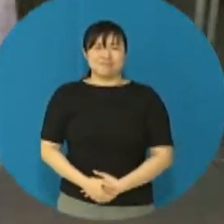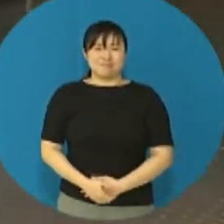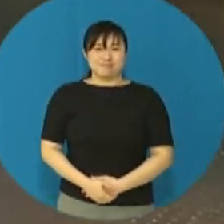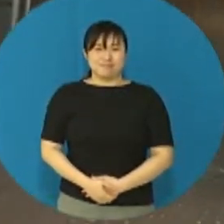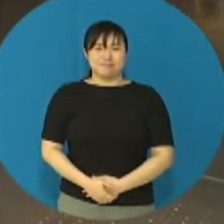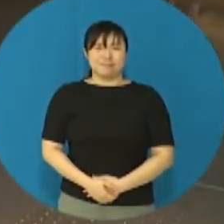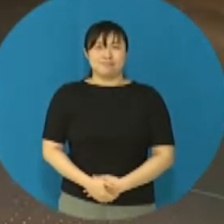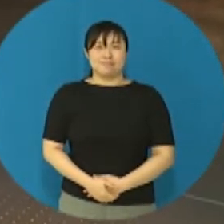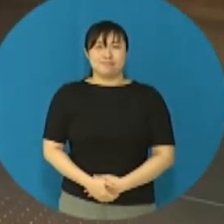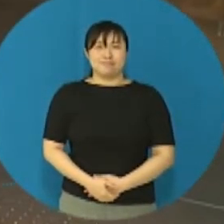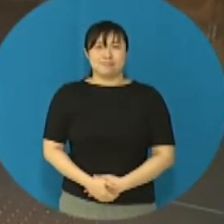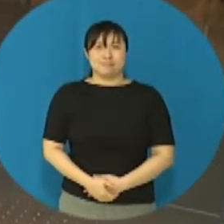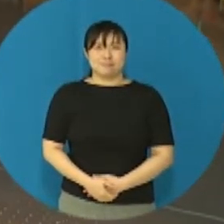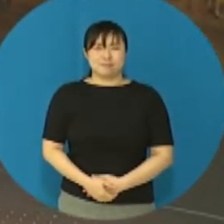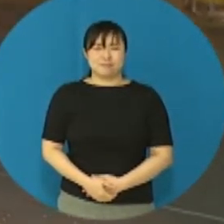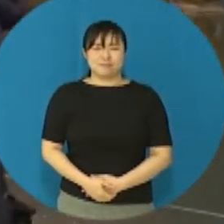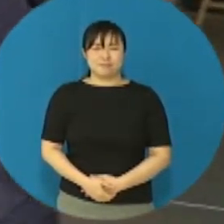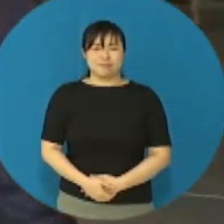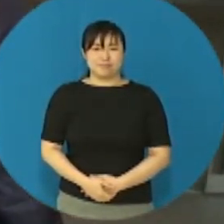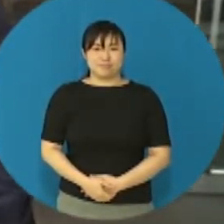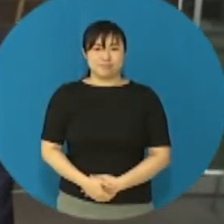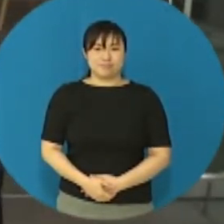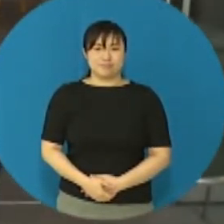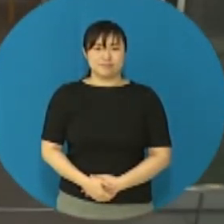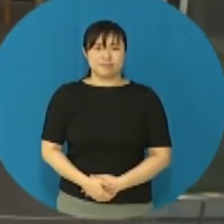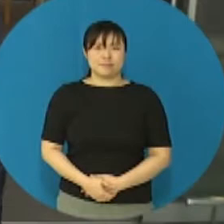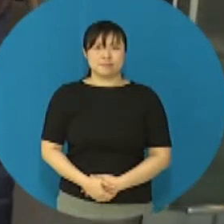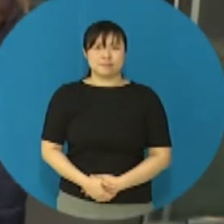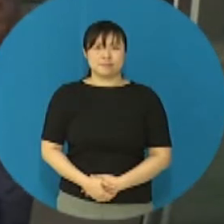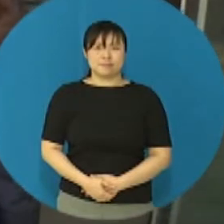ます。いいんだって。